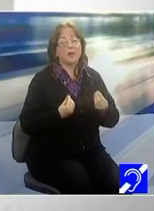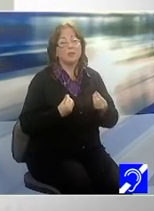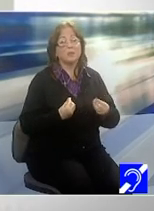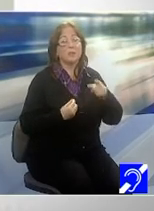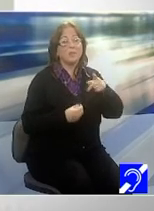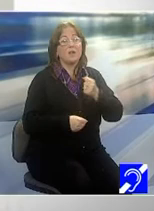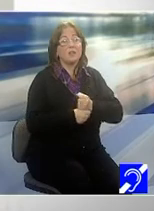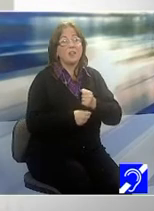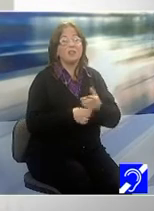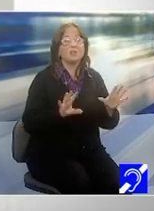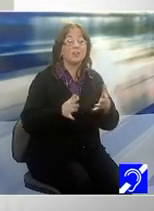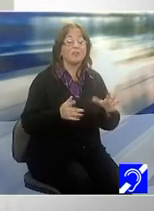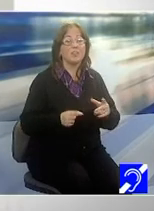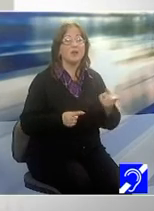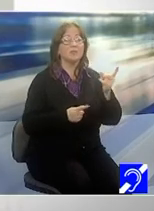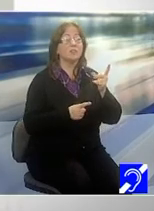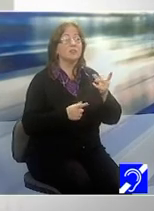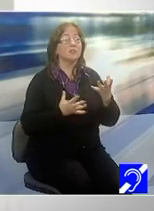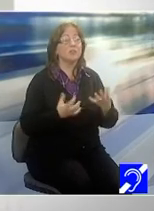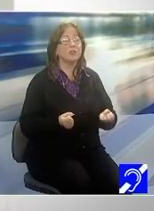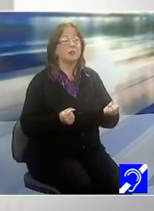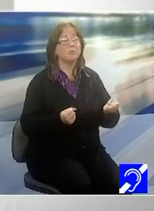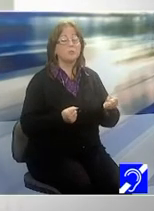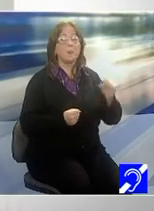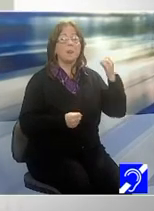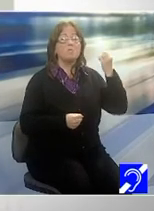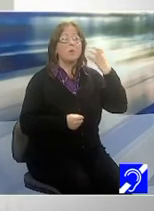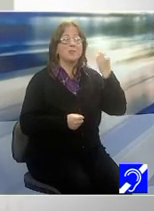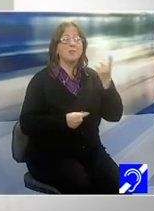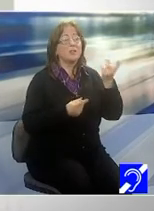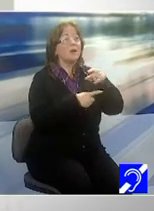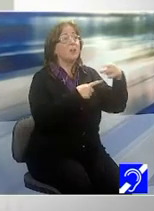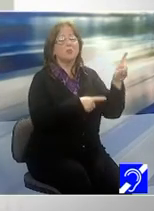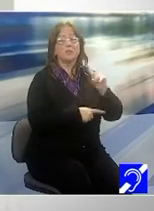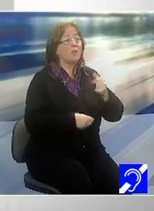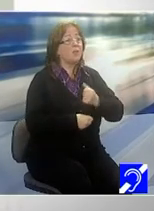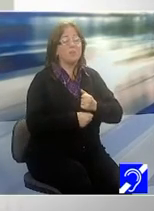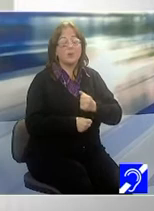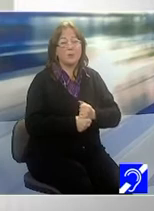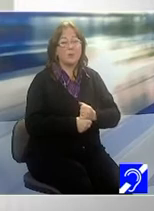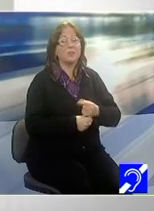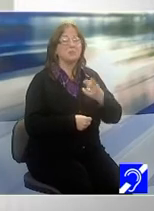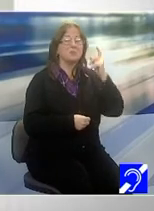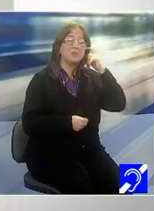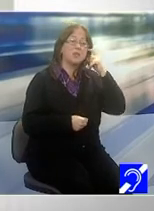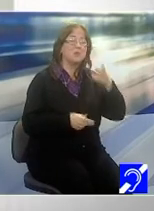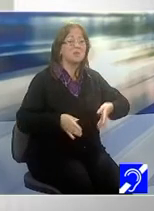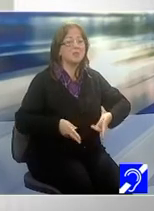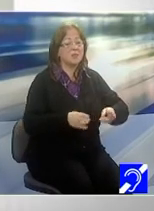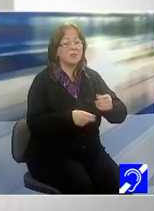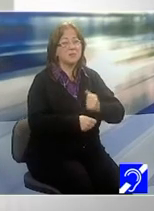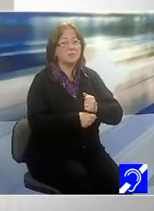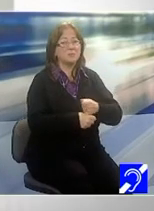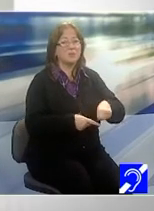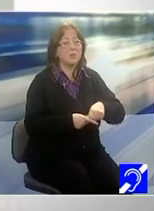făcut politicienii până acum, mare parte din lucrurile astea. Ne gândim la autostrăzi, la chestiuni de natură economică și așa mai